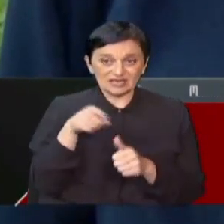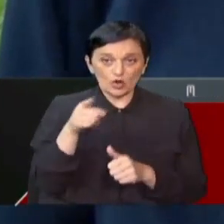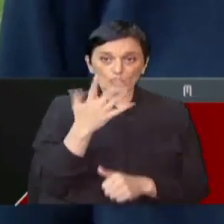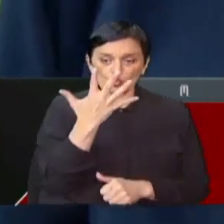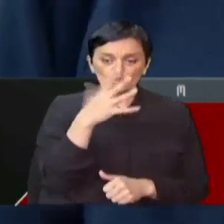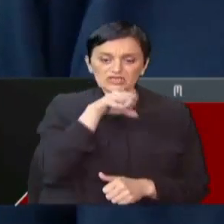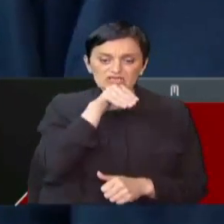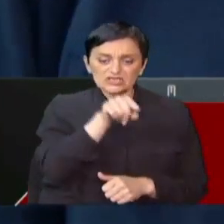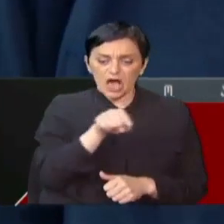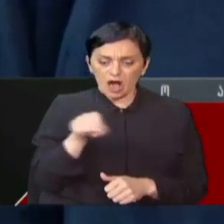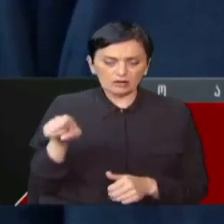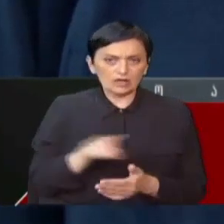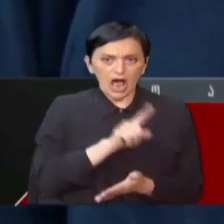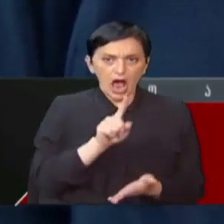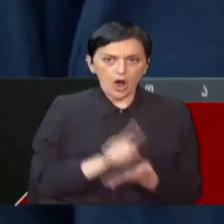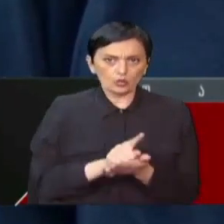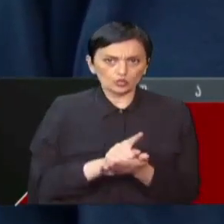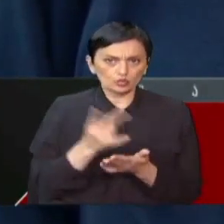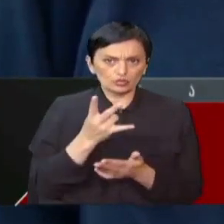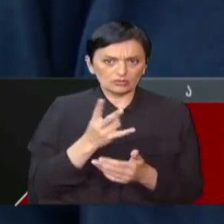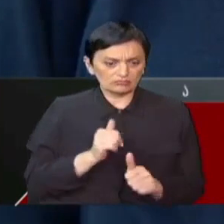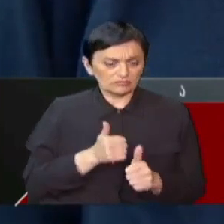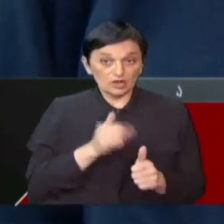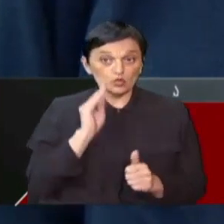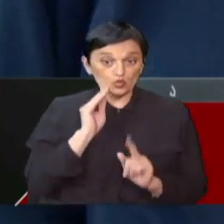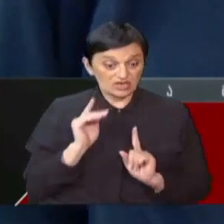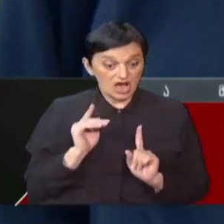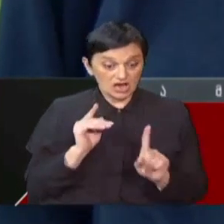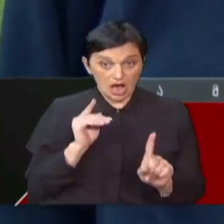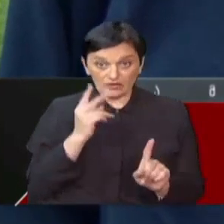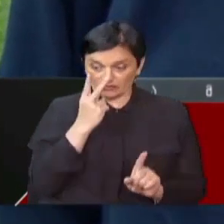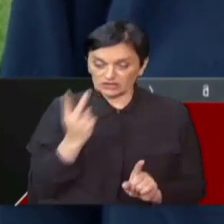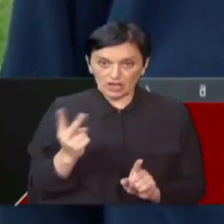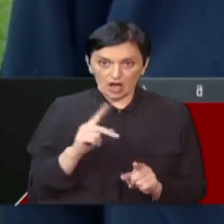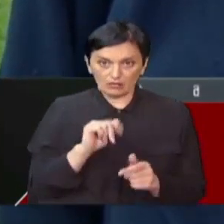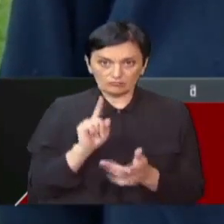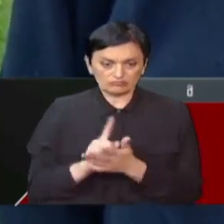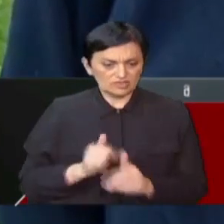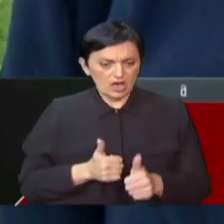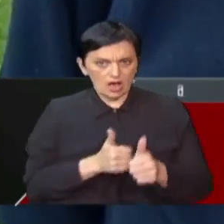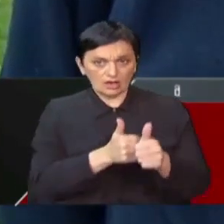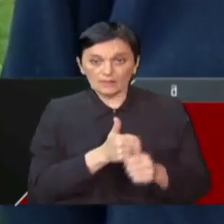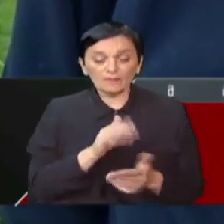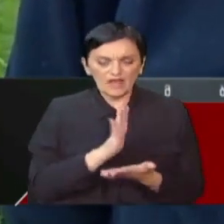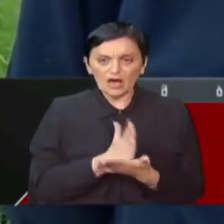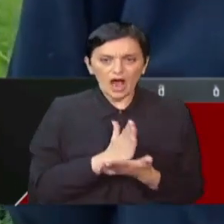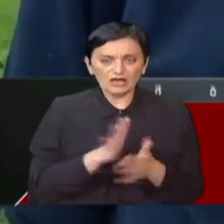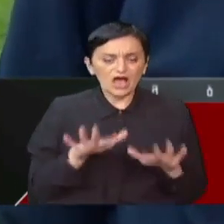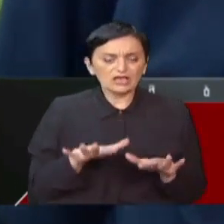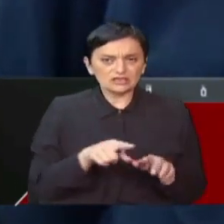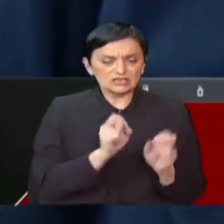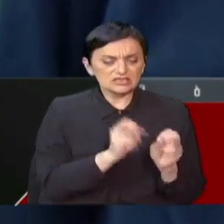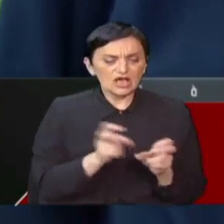ხუთი ძაღლია და აუცილებლად უნდა აგიწოდეთ, თუ აი გაივლით ნახავთ, აუცილებლად იწვევი. არის ადგილები, ეროვნებით